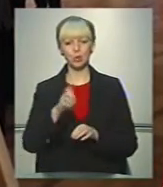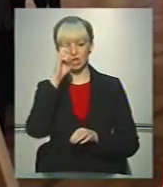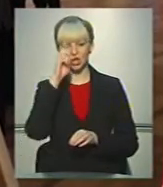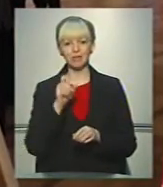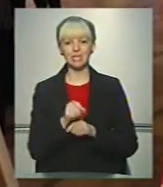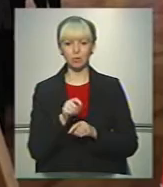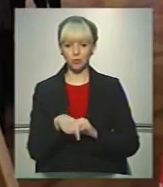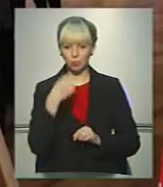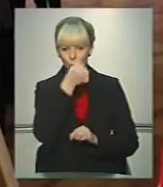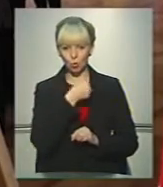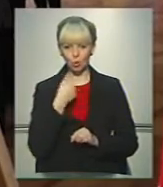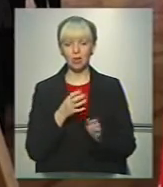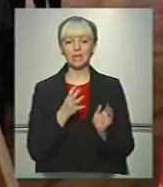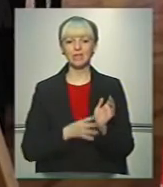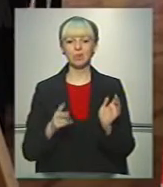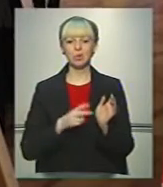державного замовлення в цьому році